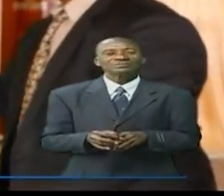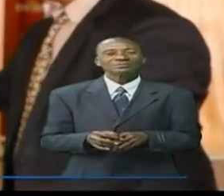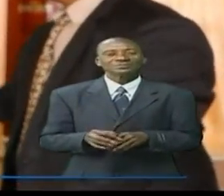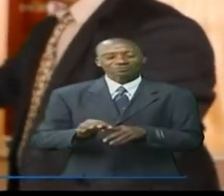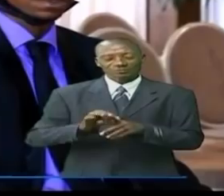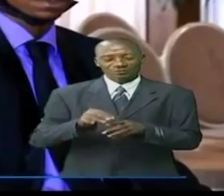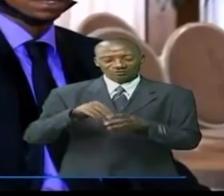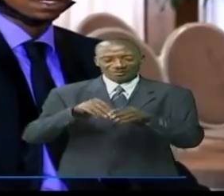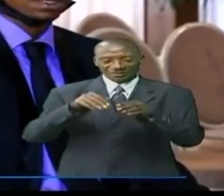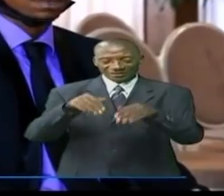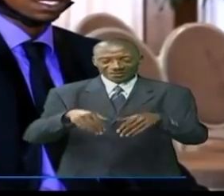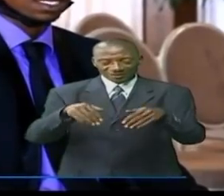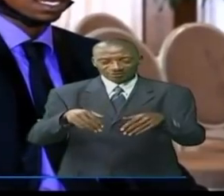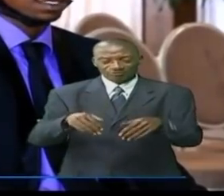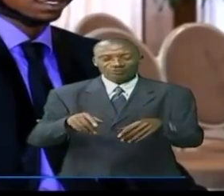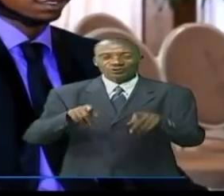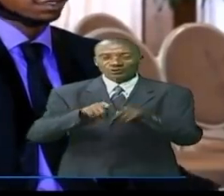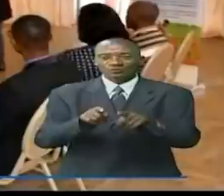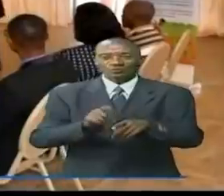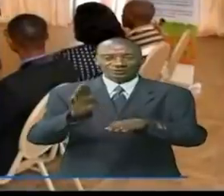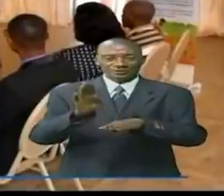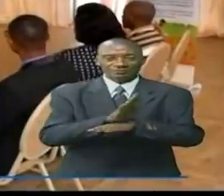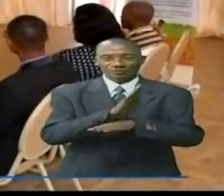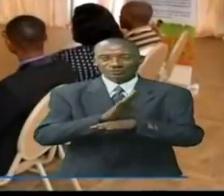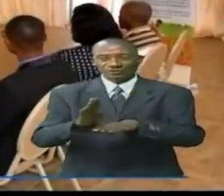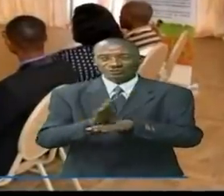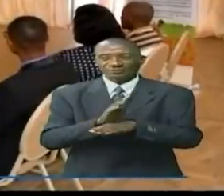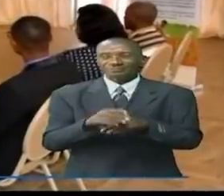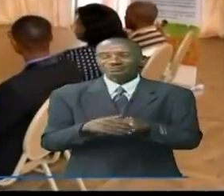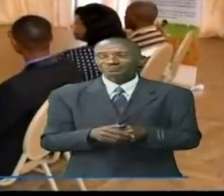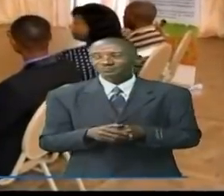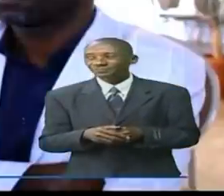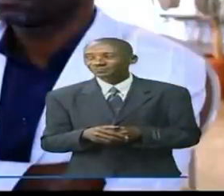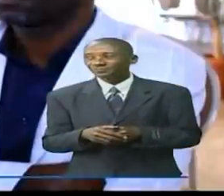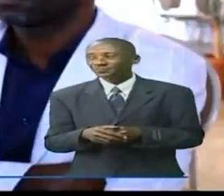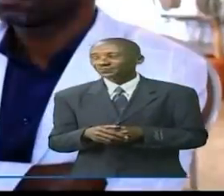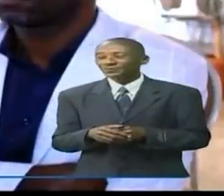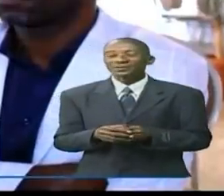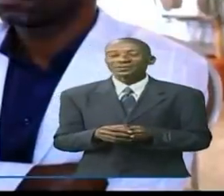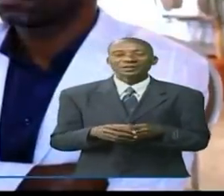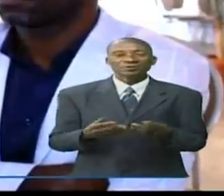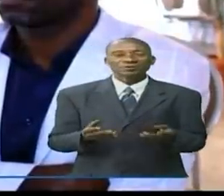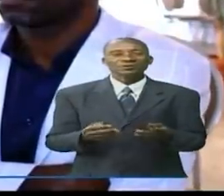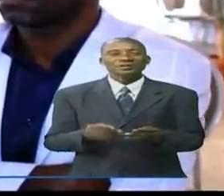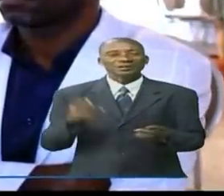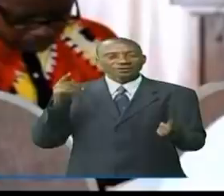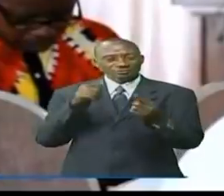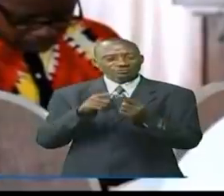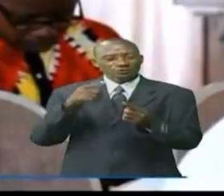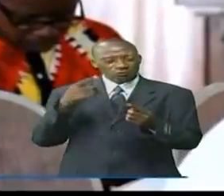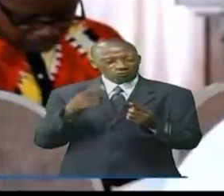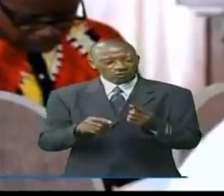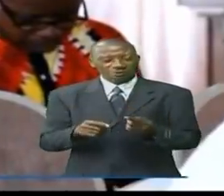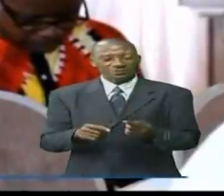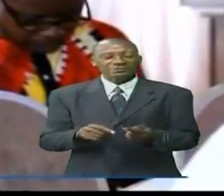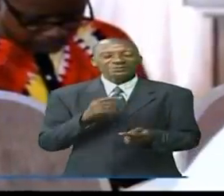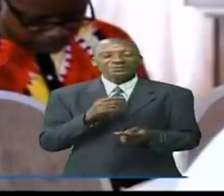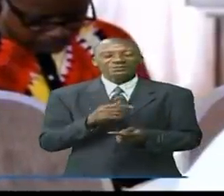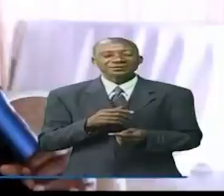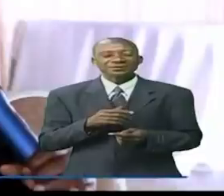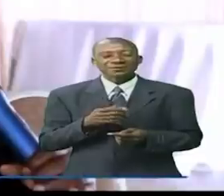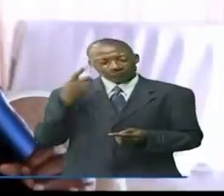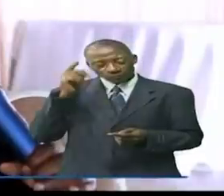l'agriculture et l'agrobusiness. Objectif, mettre l'innovation au cœur de ces secteurs et faire de l'agriculture autrement. Pour